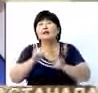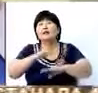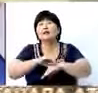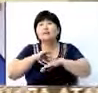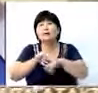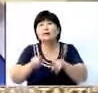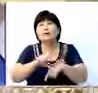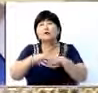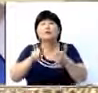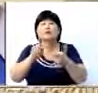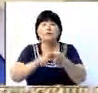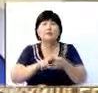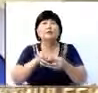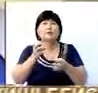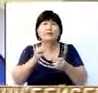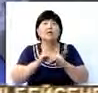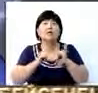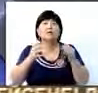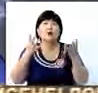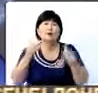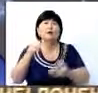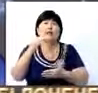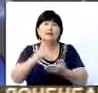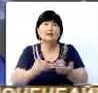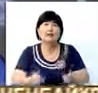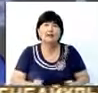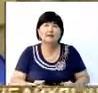уақытта жүйелік байланысты одан әрі дамыту күн тәртібінде.